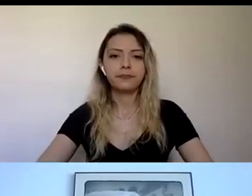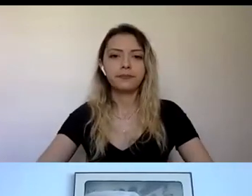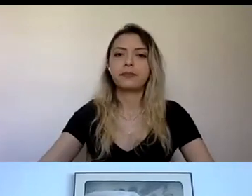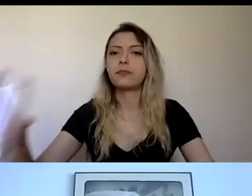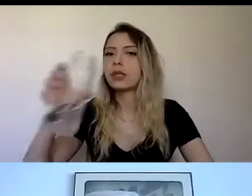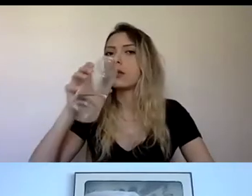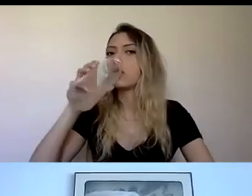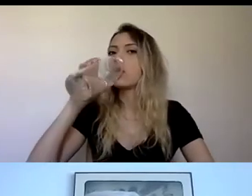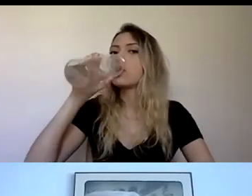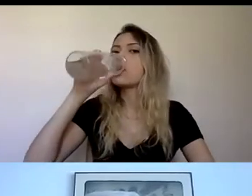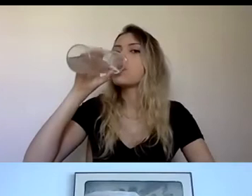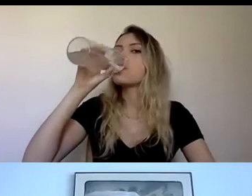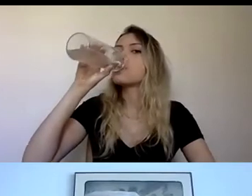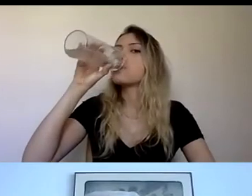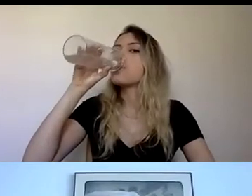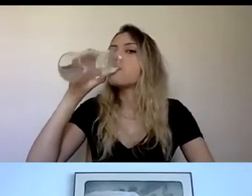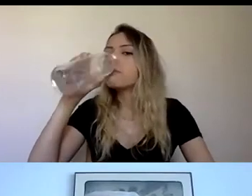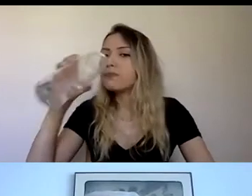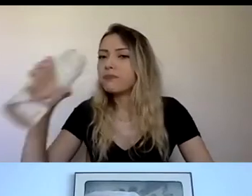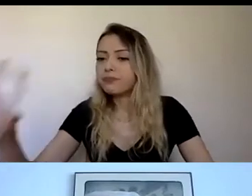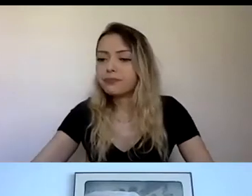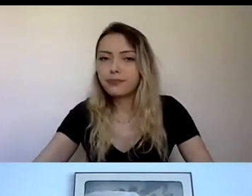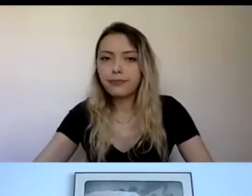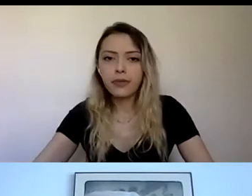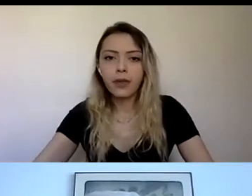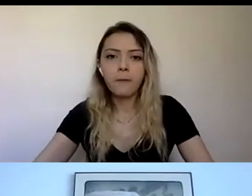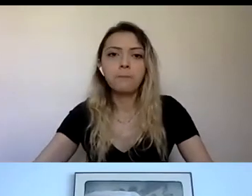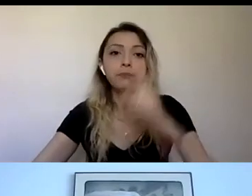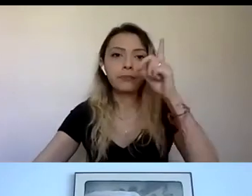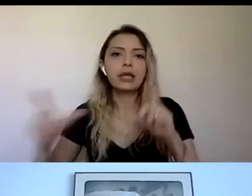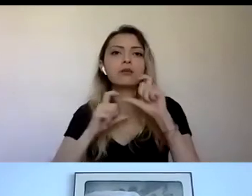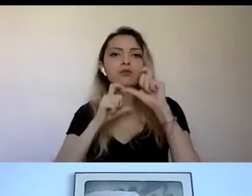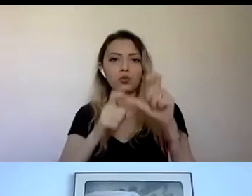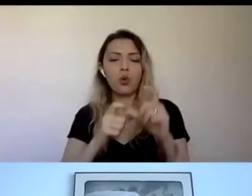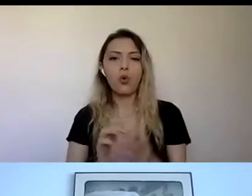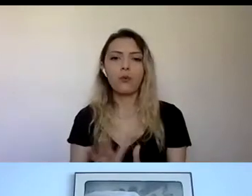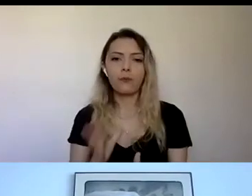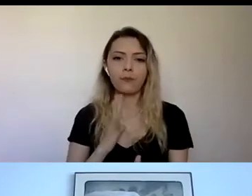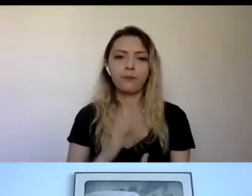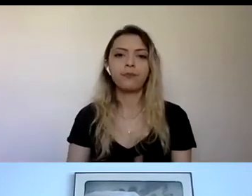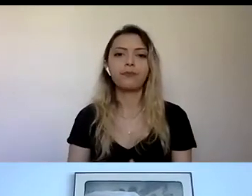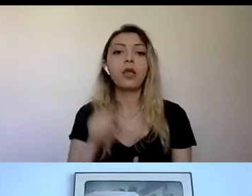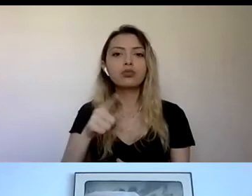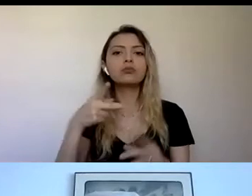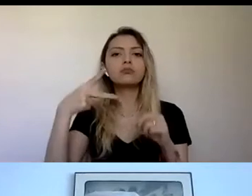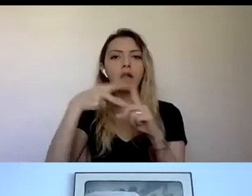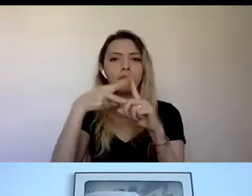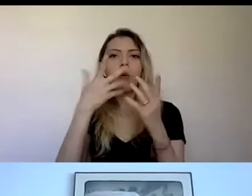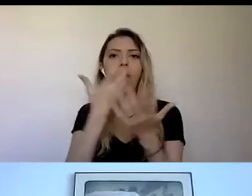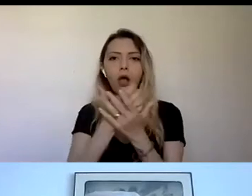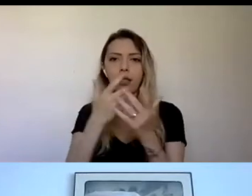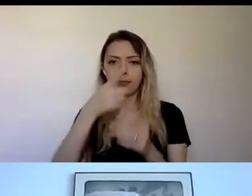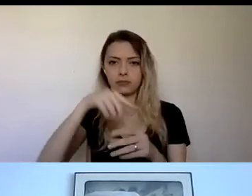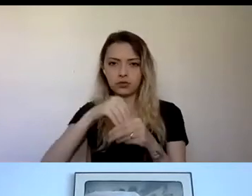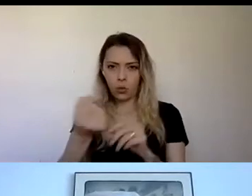Evet, ilk soruyu hızlıca yanıtlamak istiyorum madem sen dinlenirken. Bu kayıt bizlerle paylaşılacak mı? Evet, hem